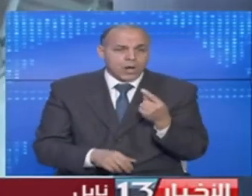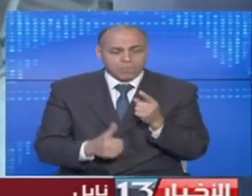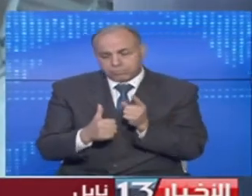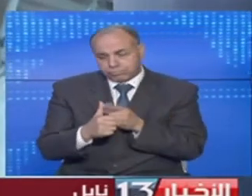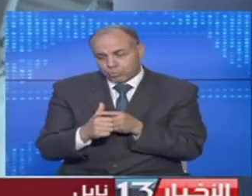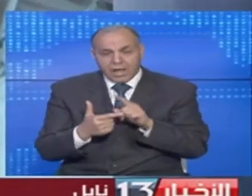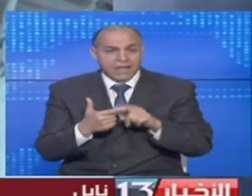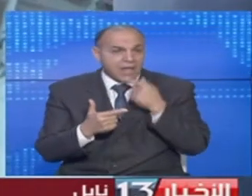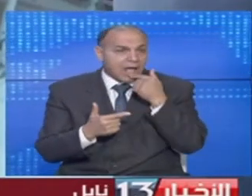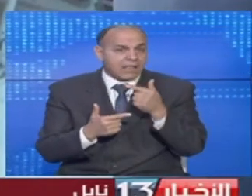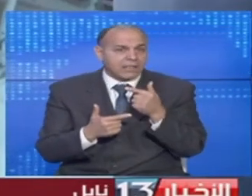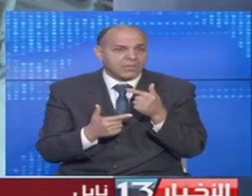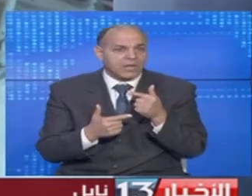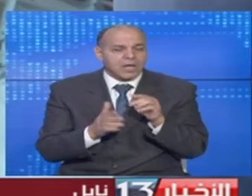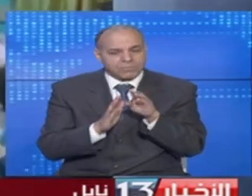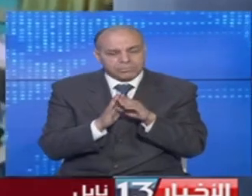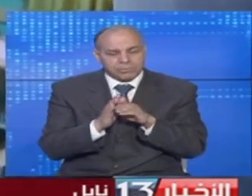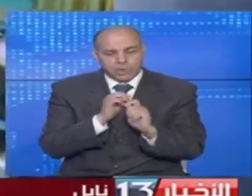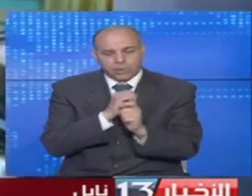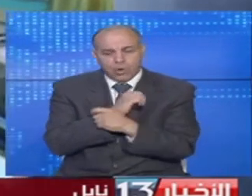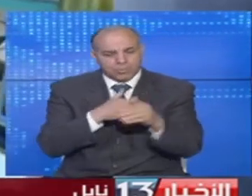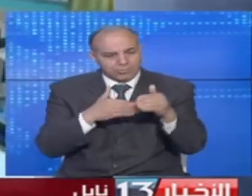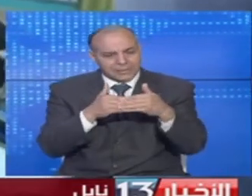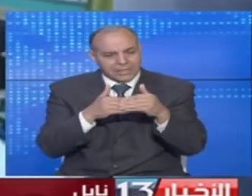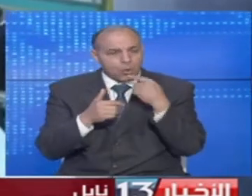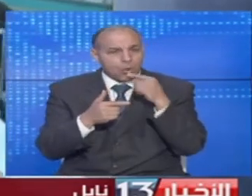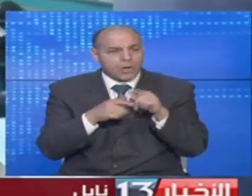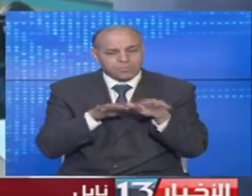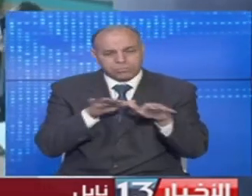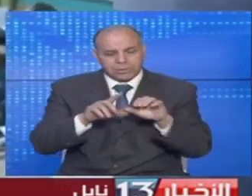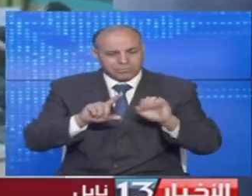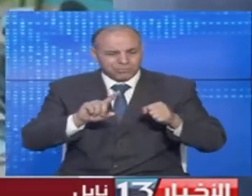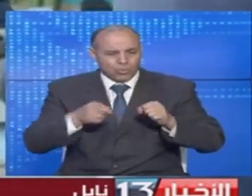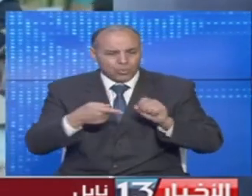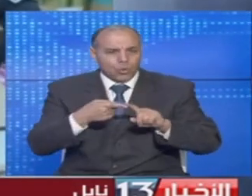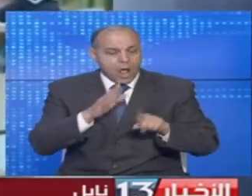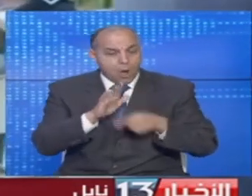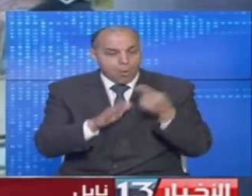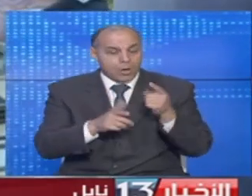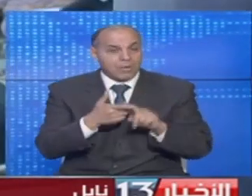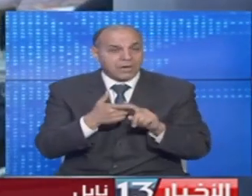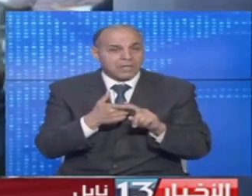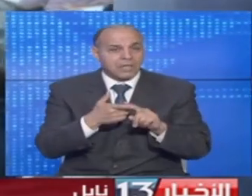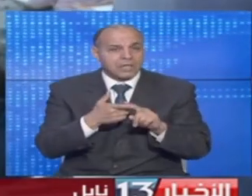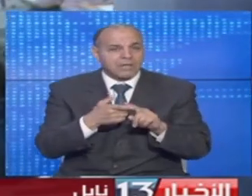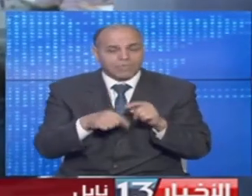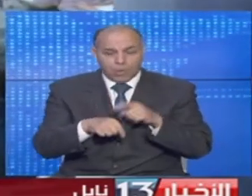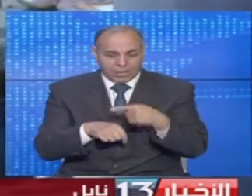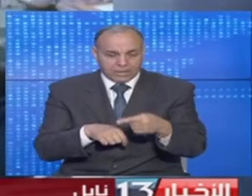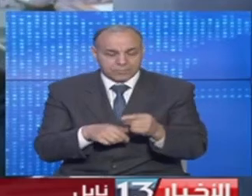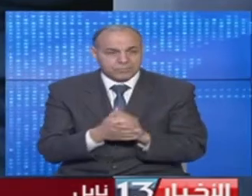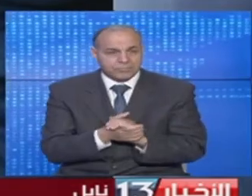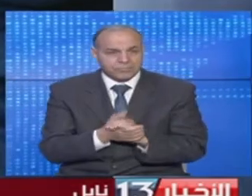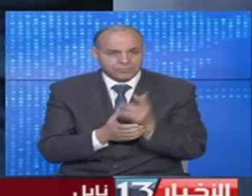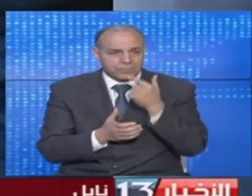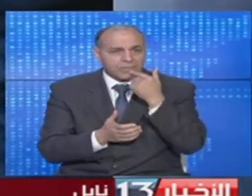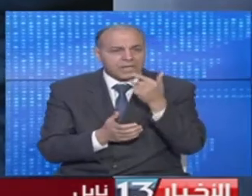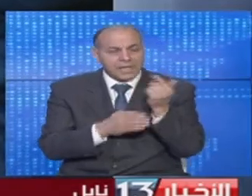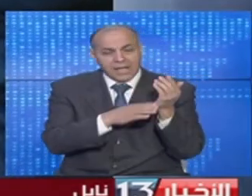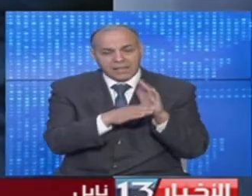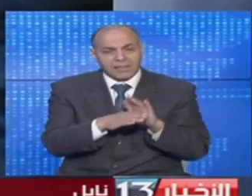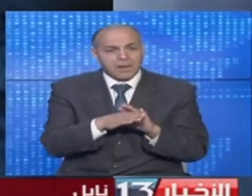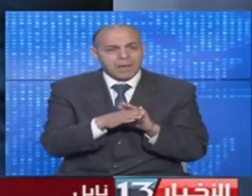الابتدائية باعتماد نظام الأسبوع المغلق كإجراء يعتمد للمرة الأولى في هذه المرحلة، وذلك